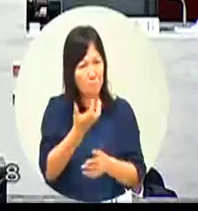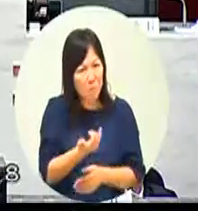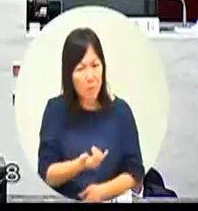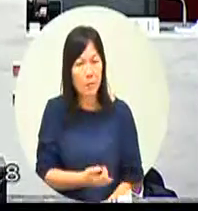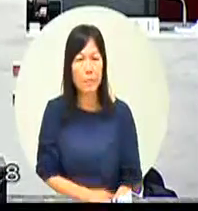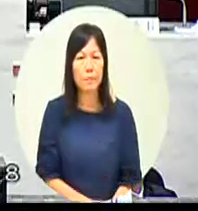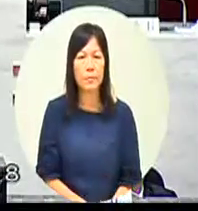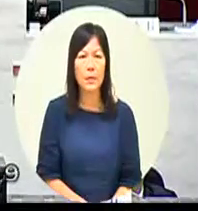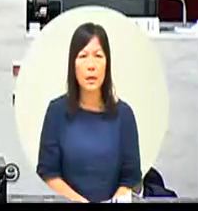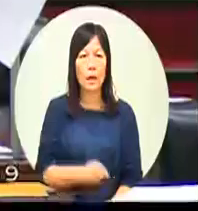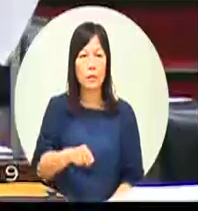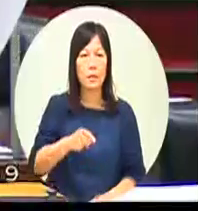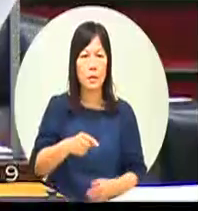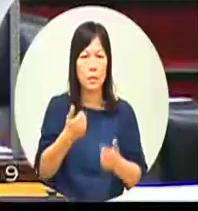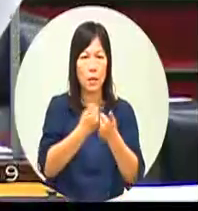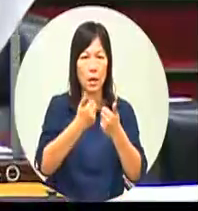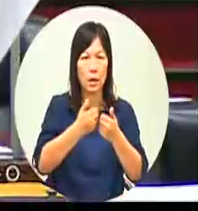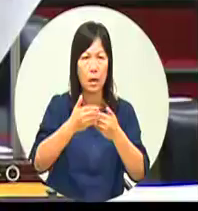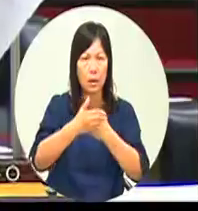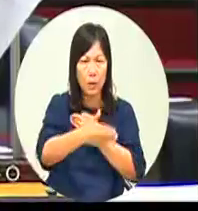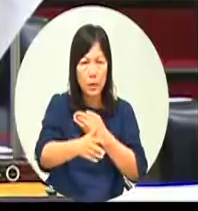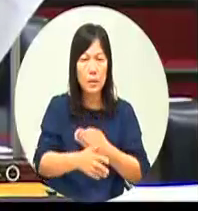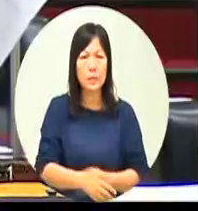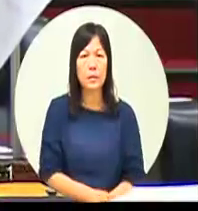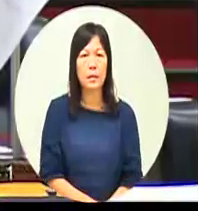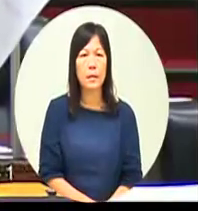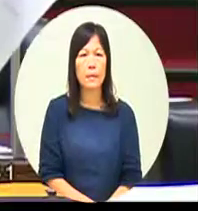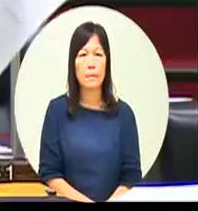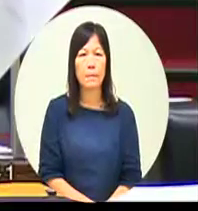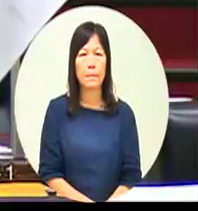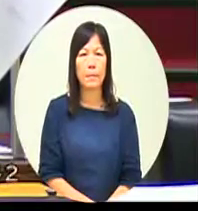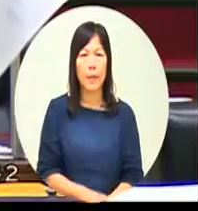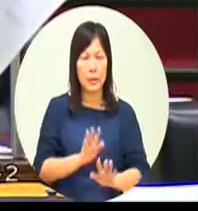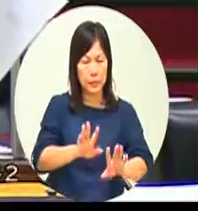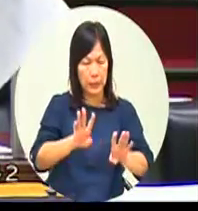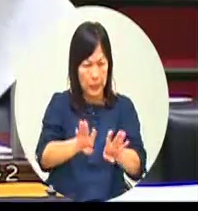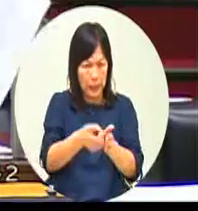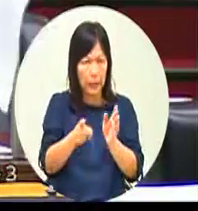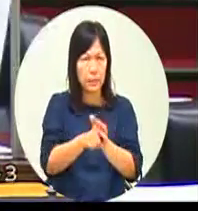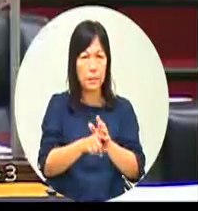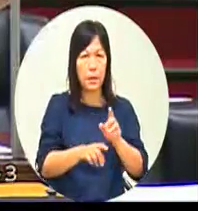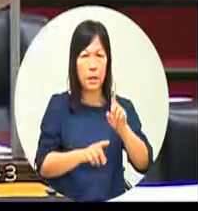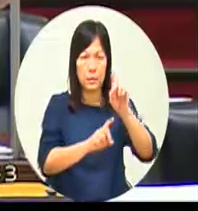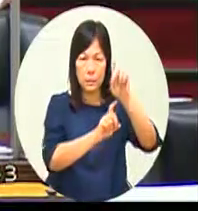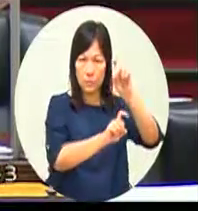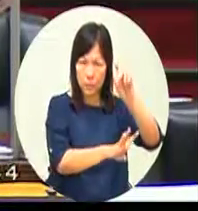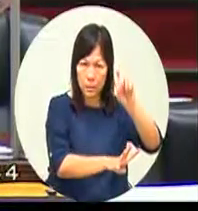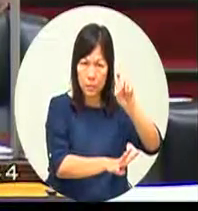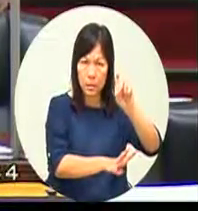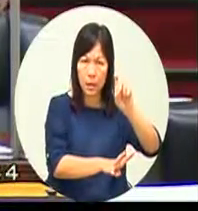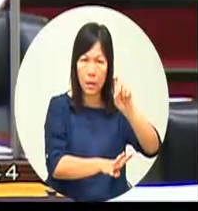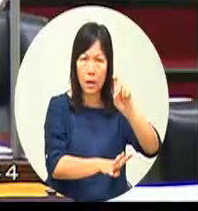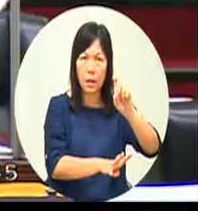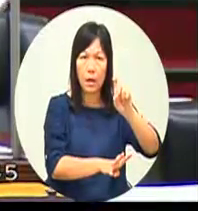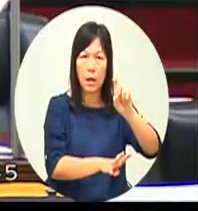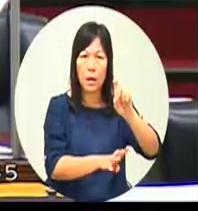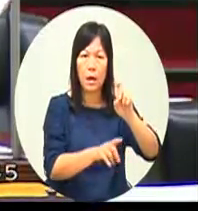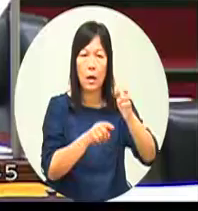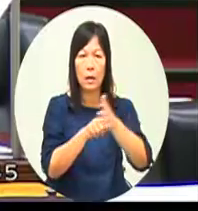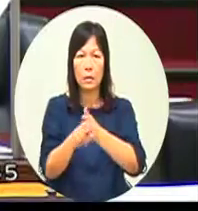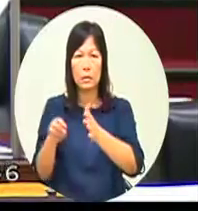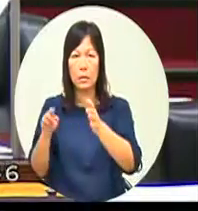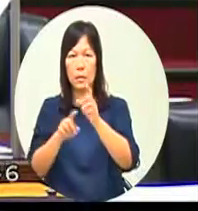为这整个议程从今天开始10月14日开始一直